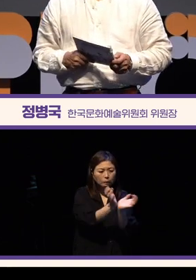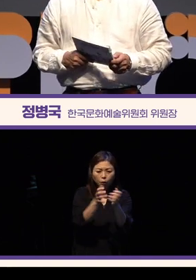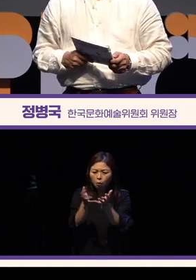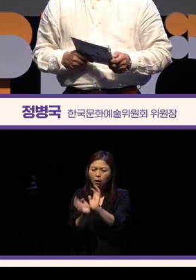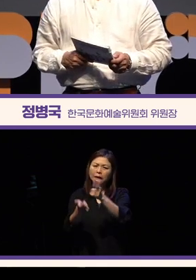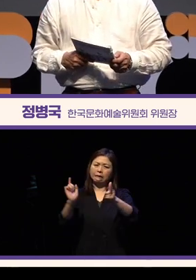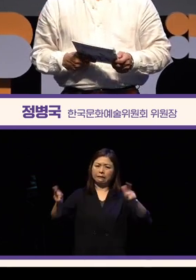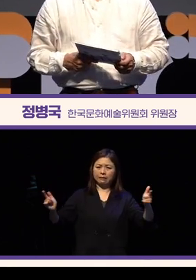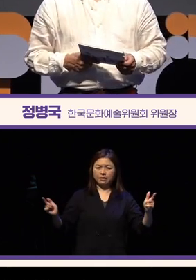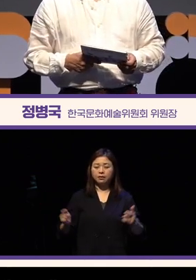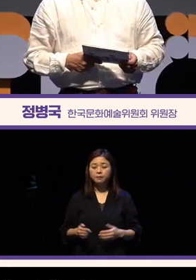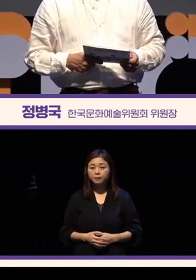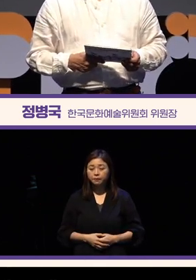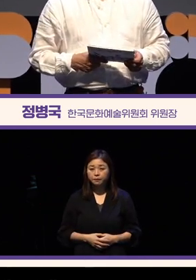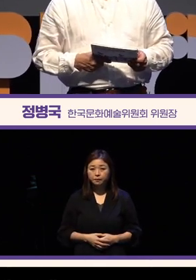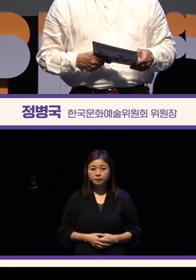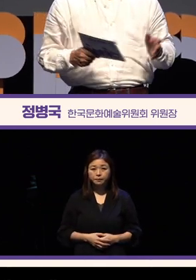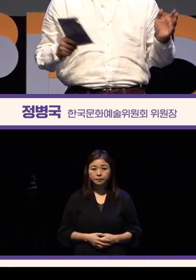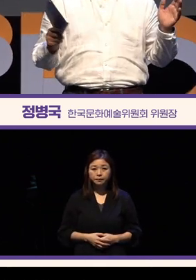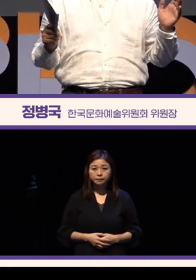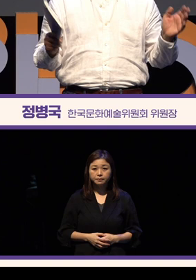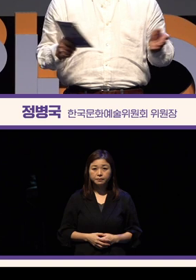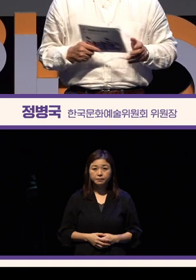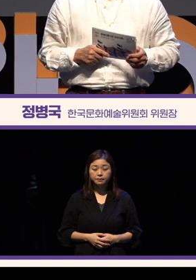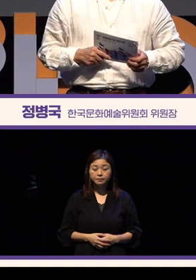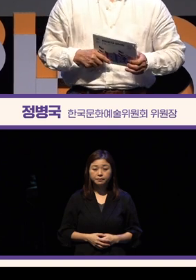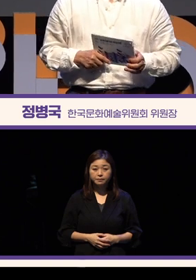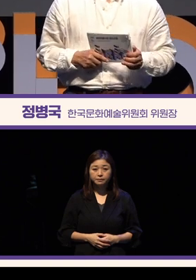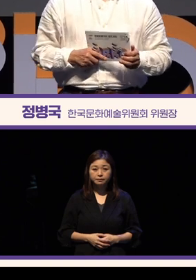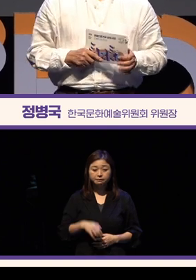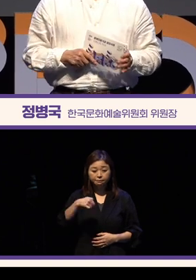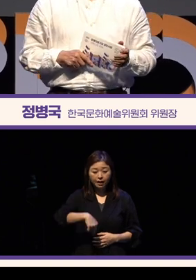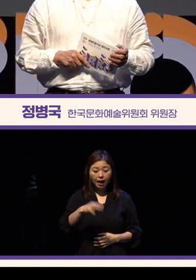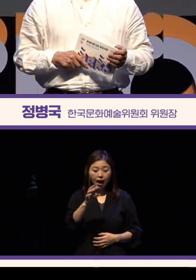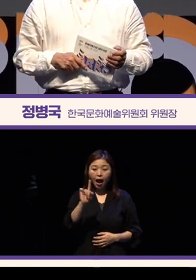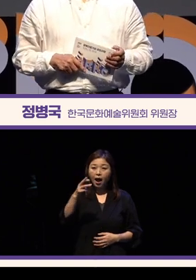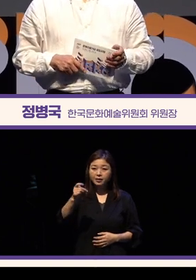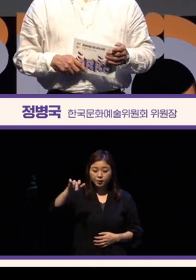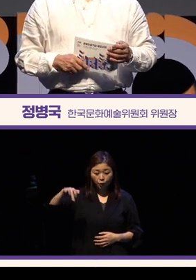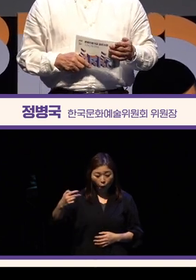있었습니다. 그 플랫폼이 아마 우리 아로코의 플랫폼이